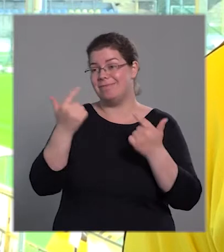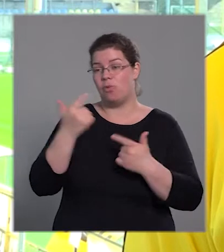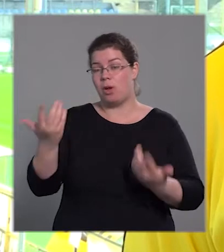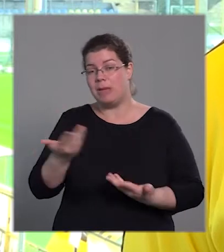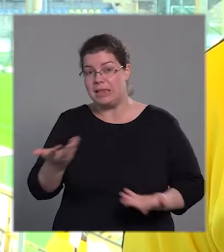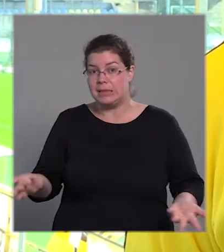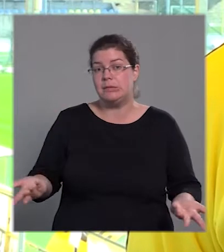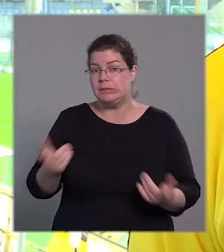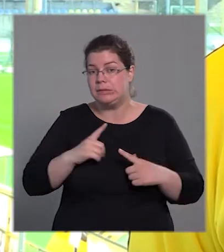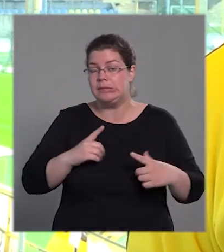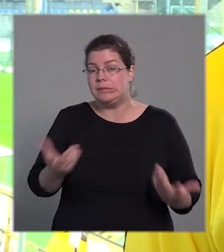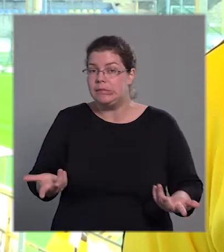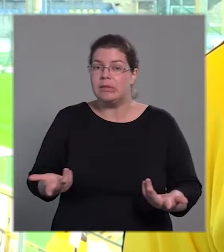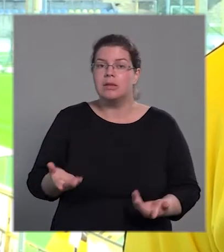tehát